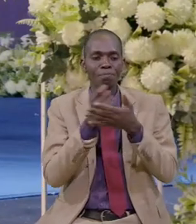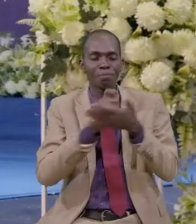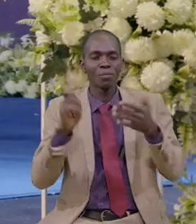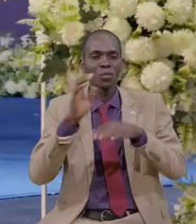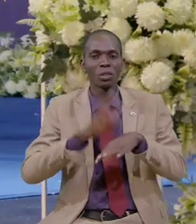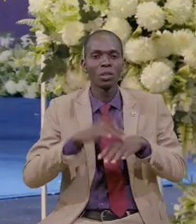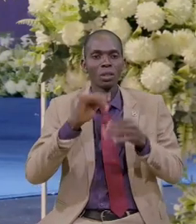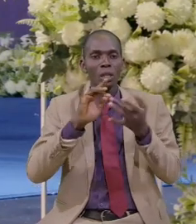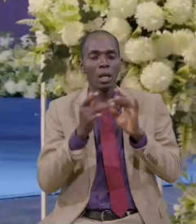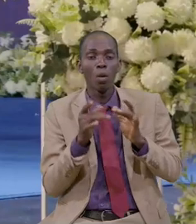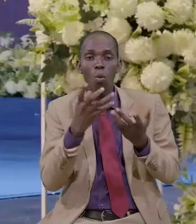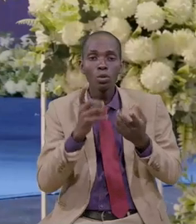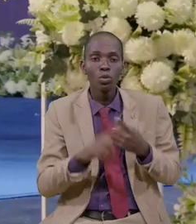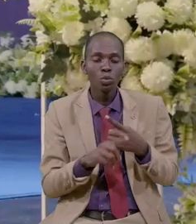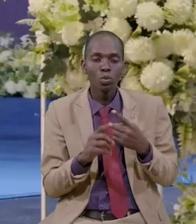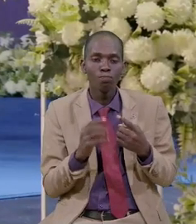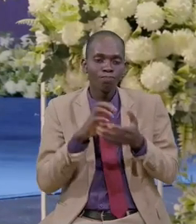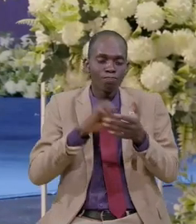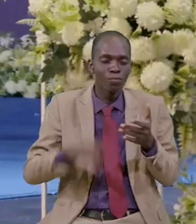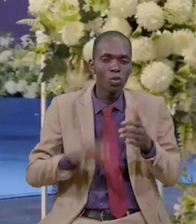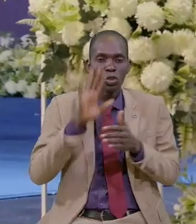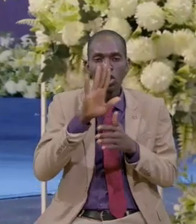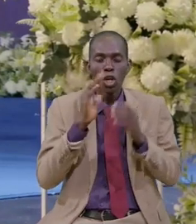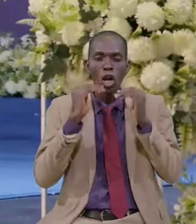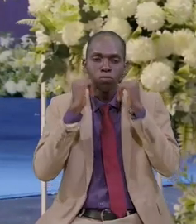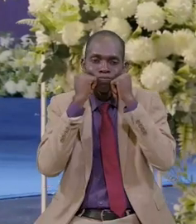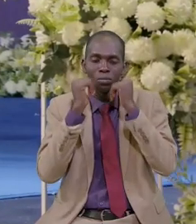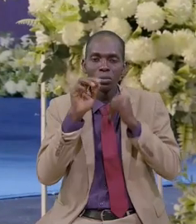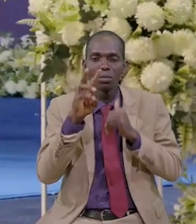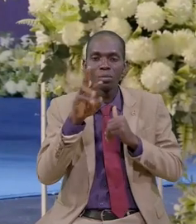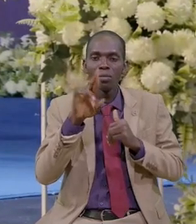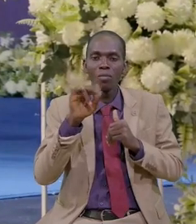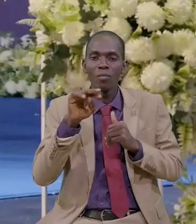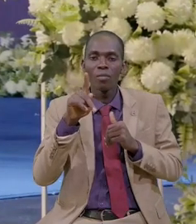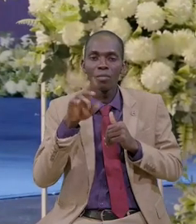ceci, mélanger cela, il faut passer ceci, et ton visage sera frais.